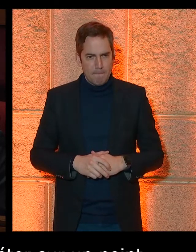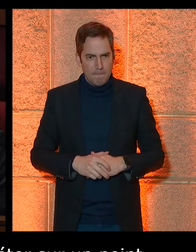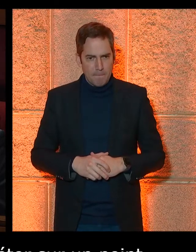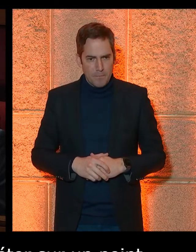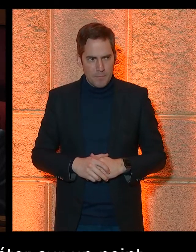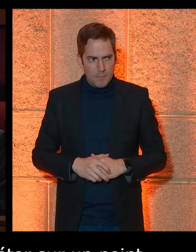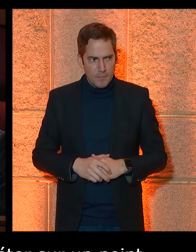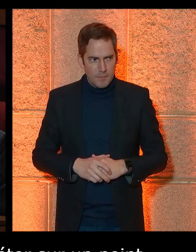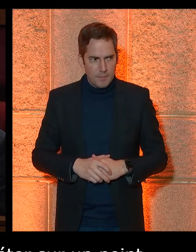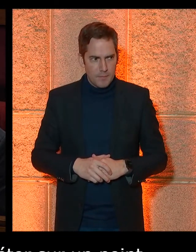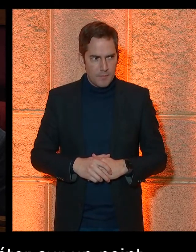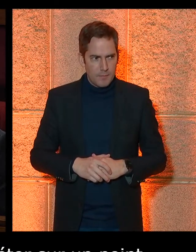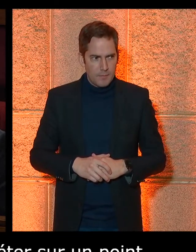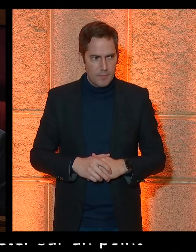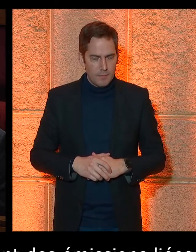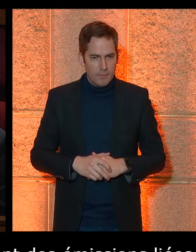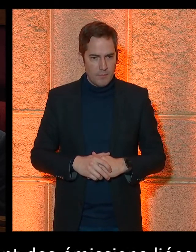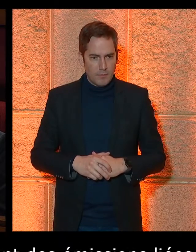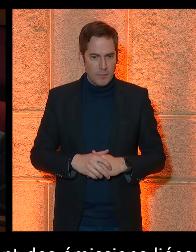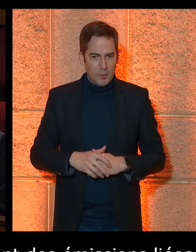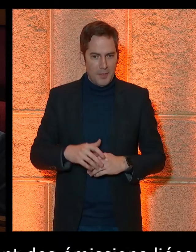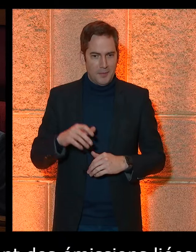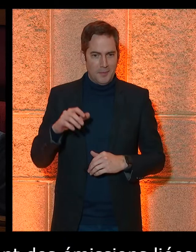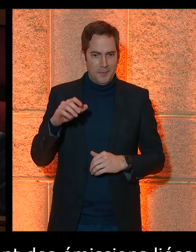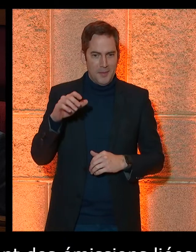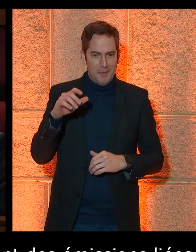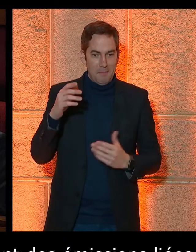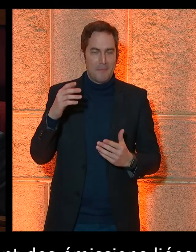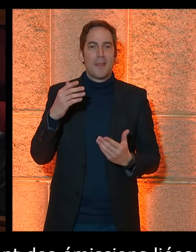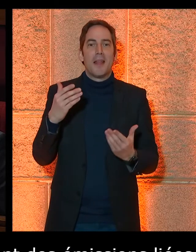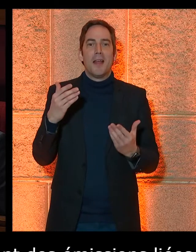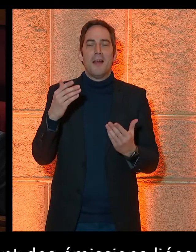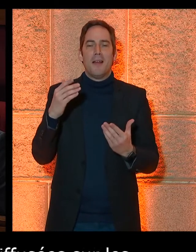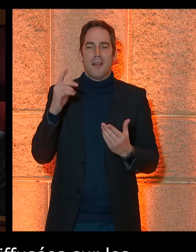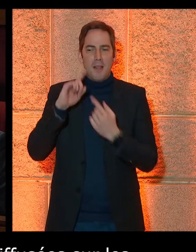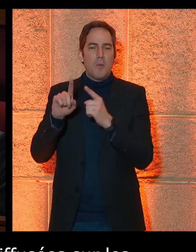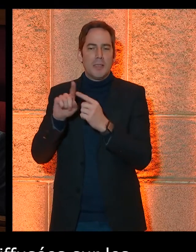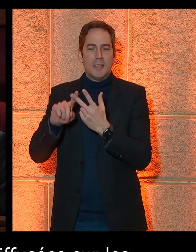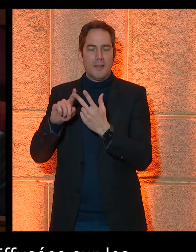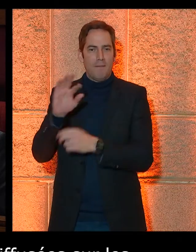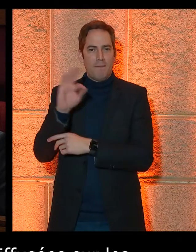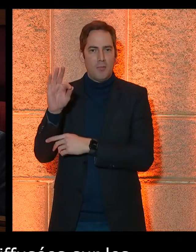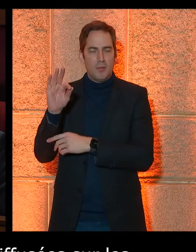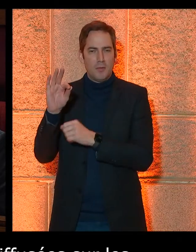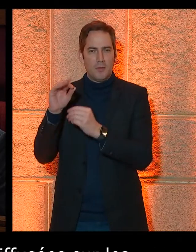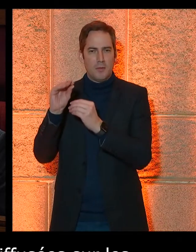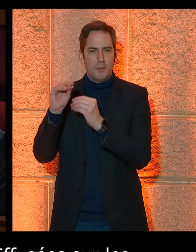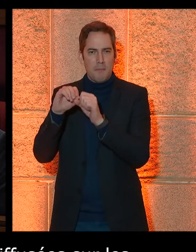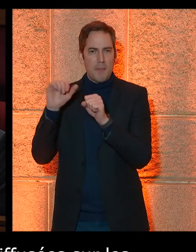Alors d'abord, dans un premier temps, et tout au long de l'année, quelle que soit la période électorale ou